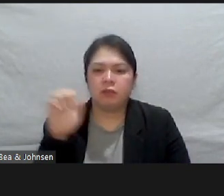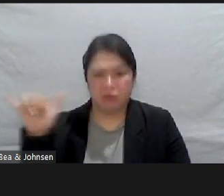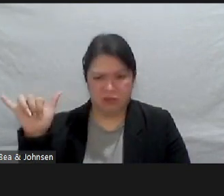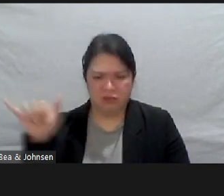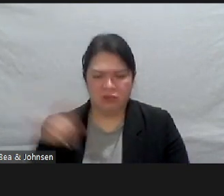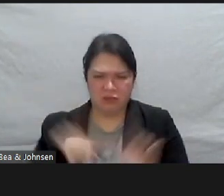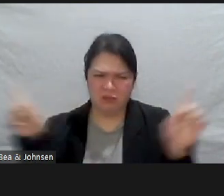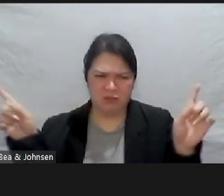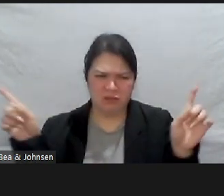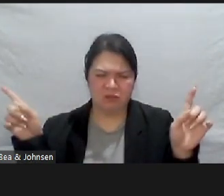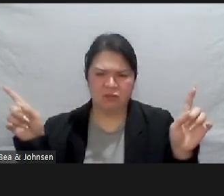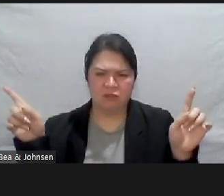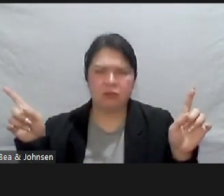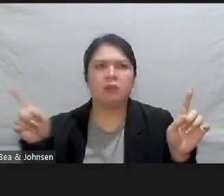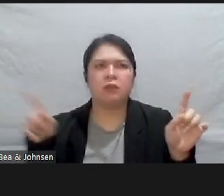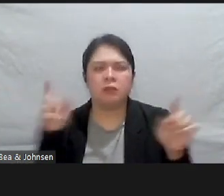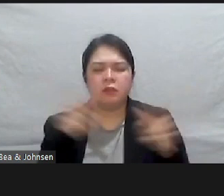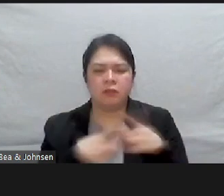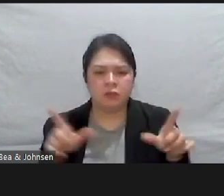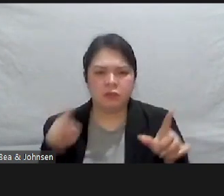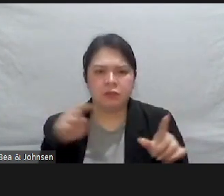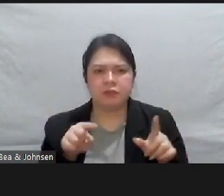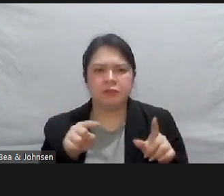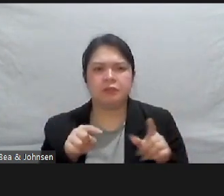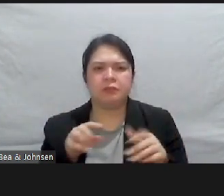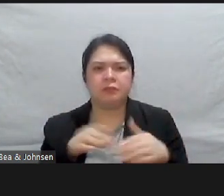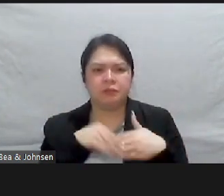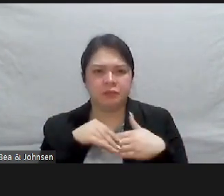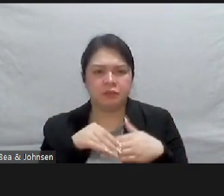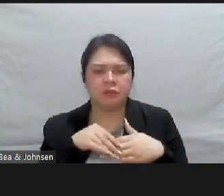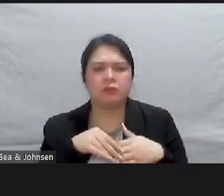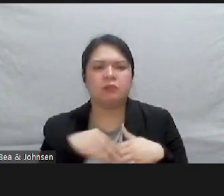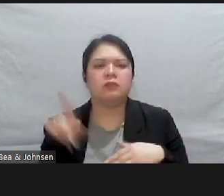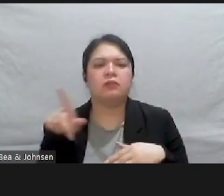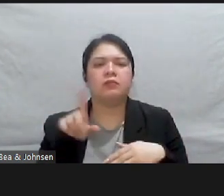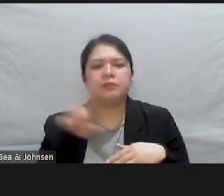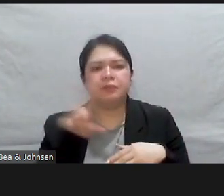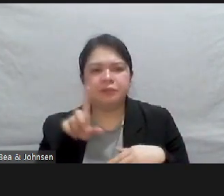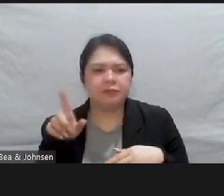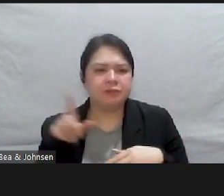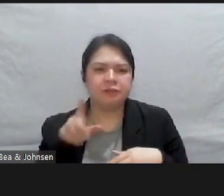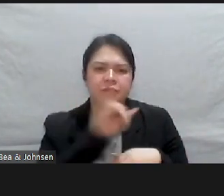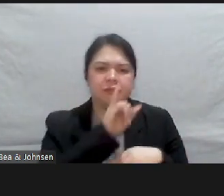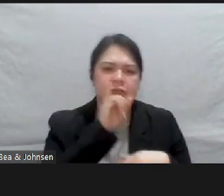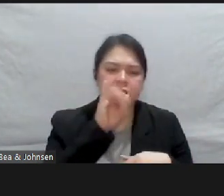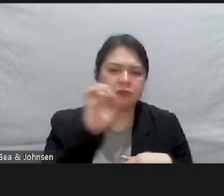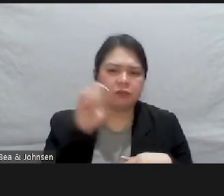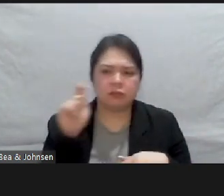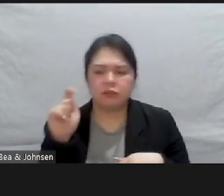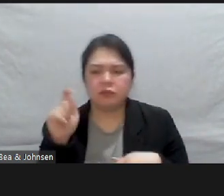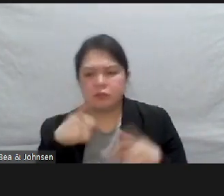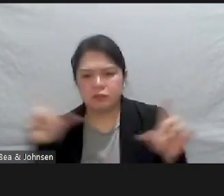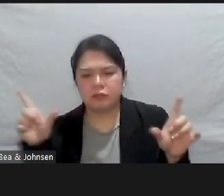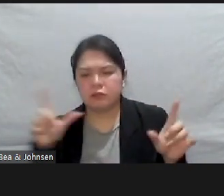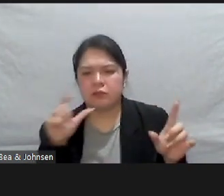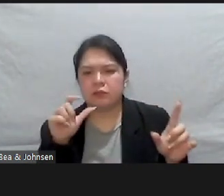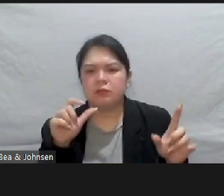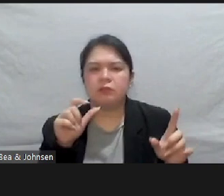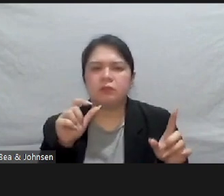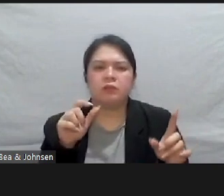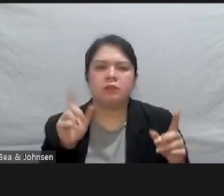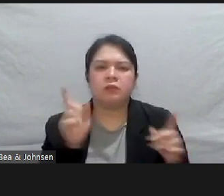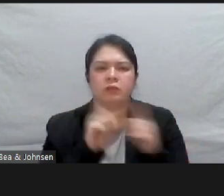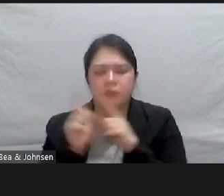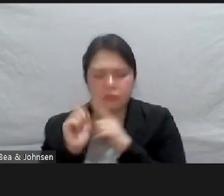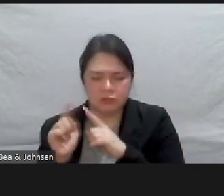and flexible, talagang mas magiging gagamitin na kahit anong language, kahit na IT language, ano, hindi na lang sa 19. So,